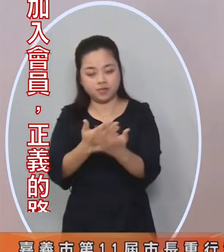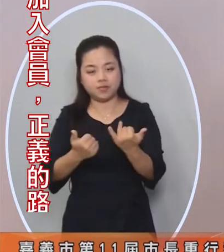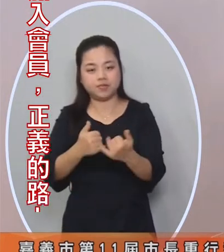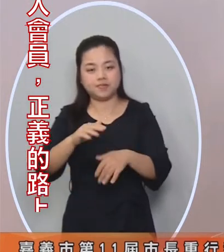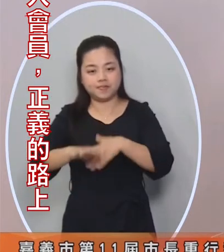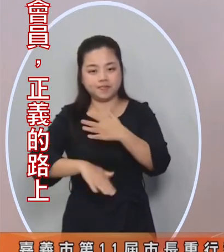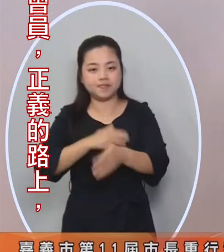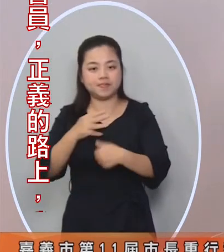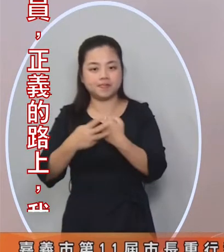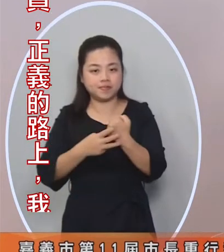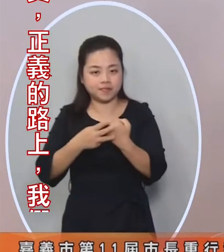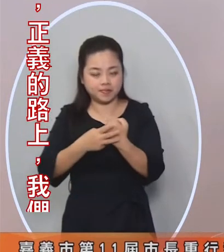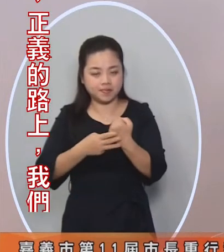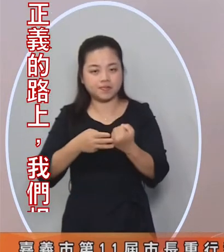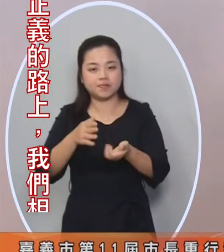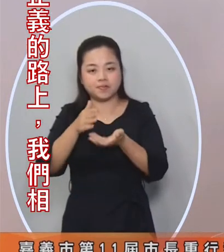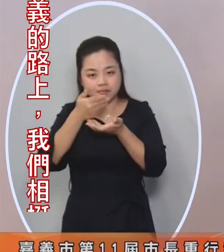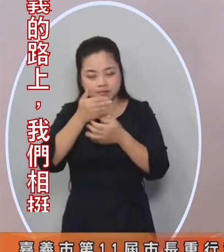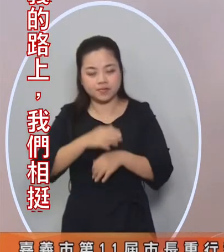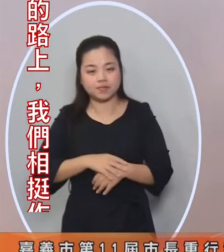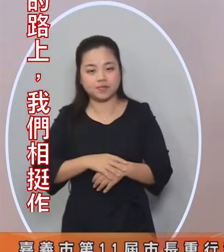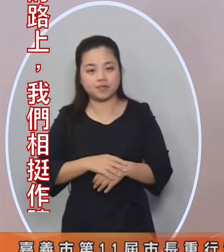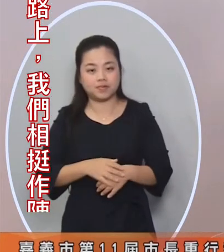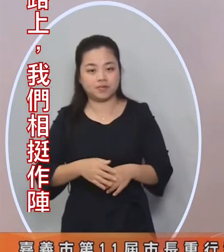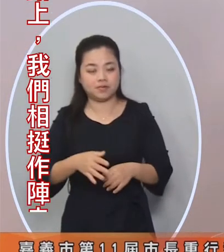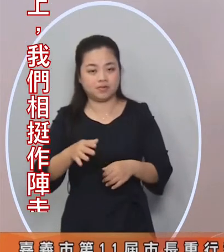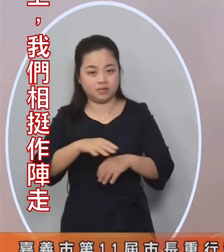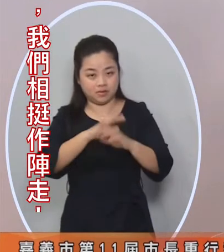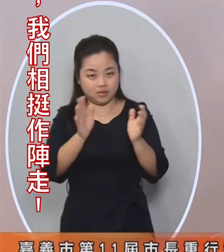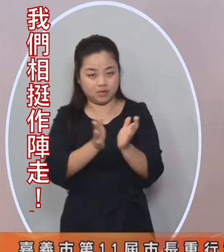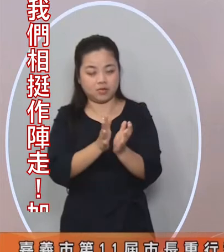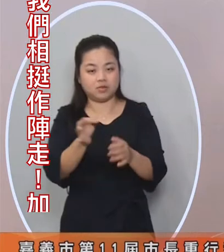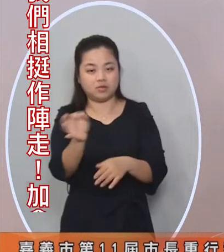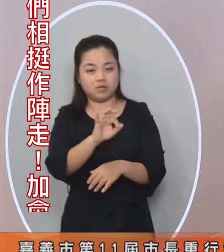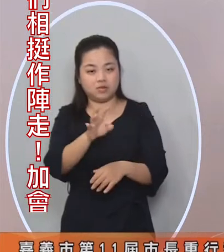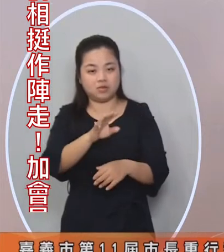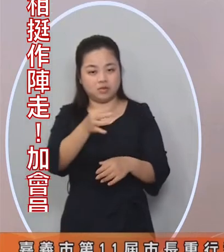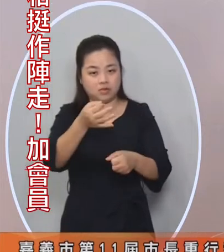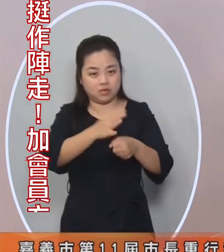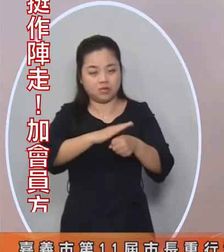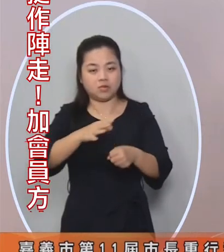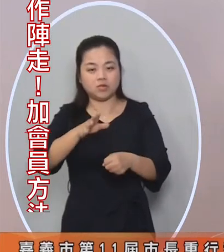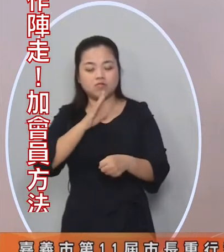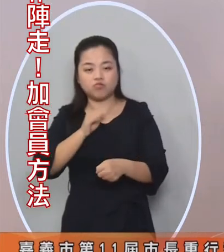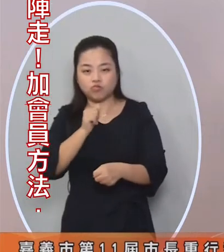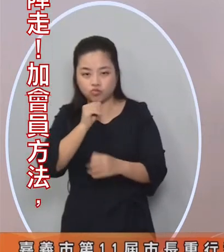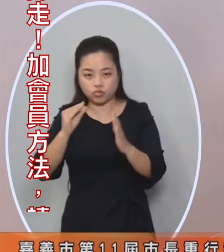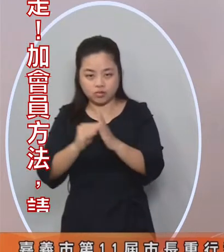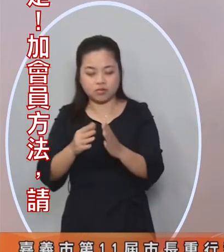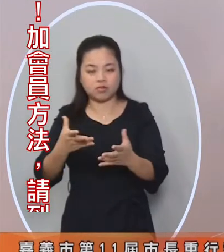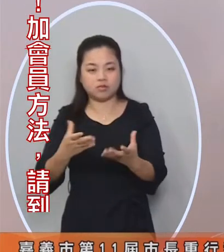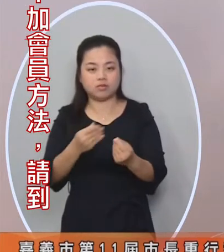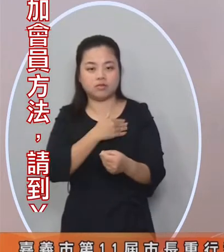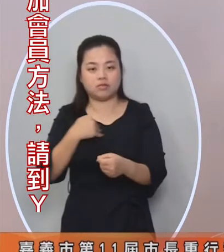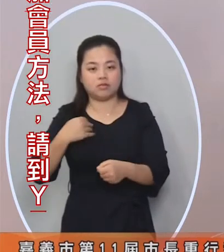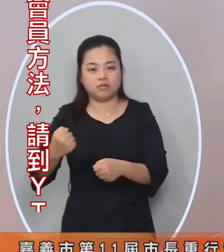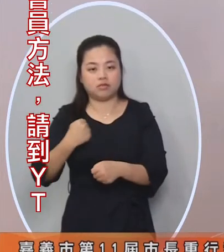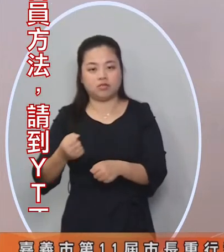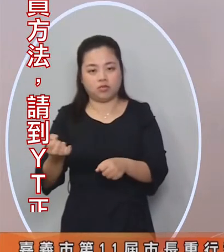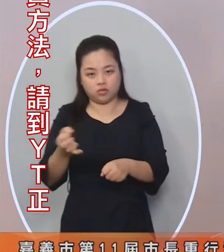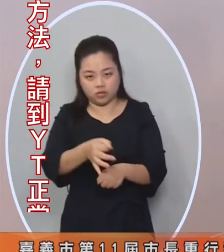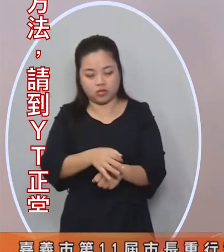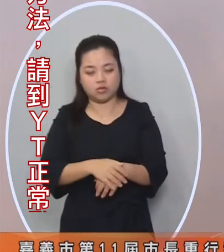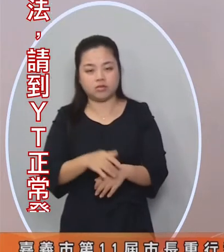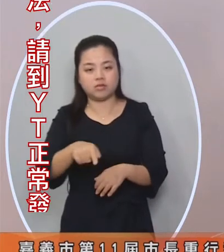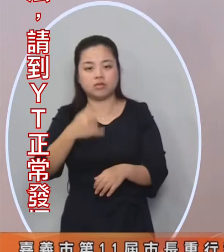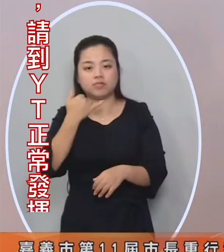更懂得珍惜盘中餐，全额补助能可用在低收入户及无力缴费者，如此更能发挥